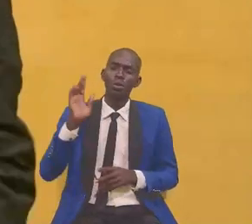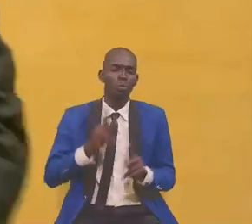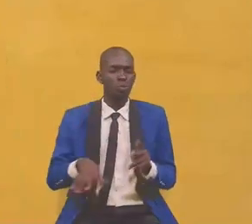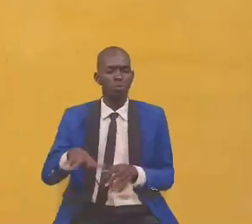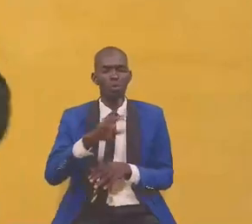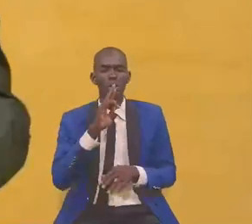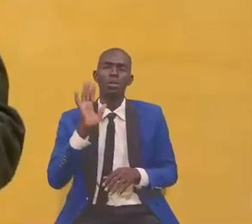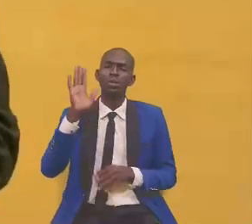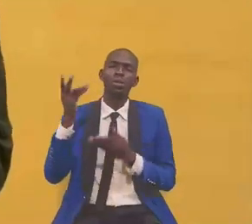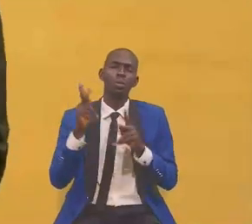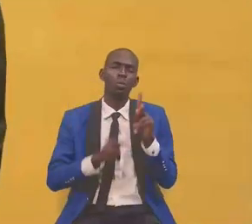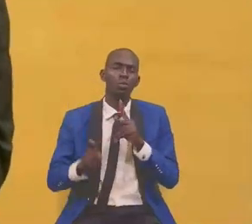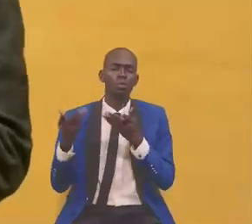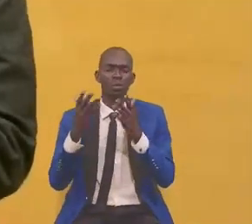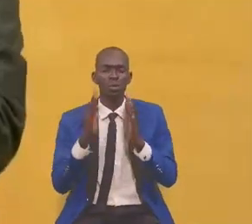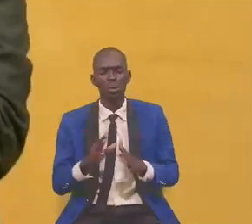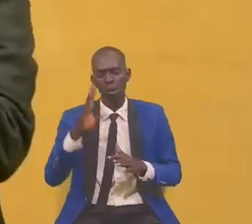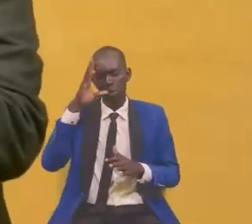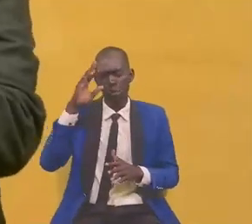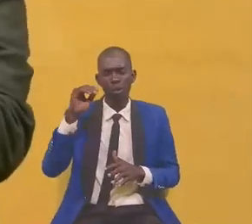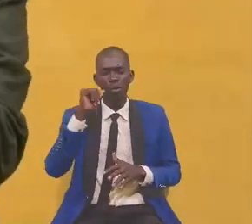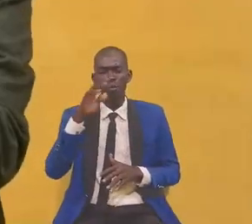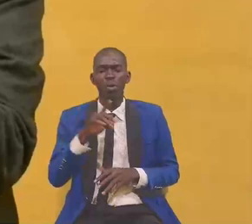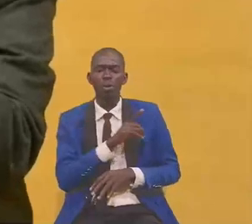ministres, hommes et femmes. Seigneur, je prie,